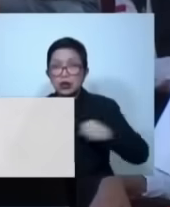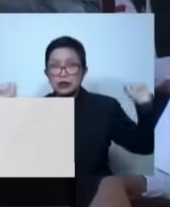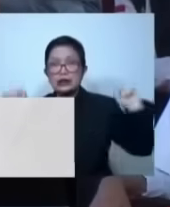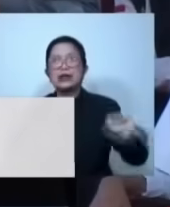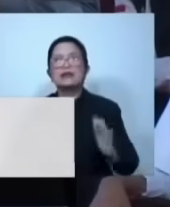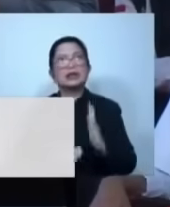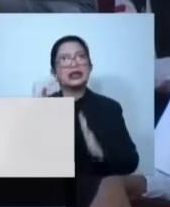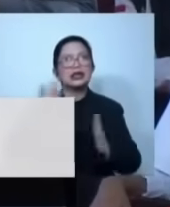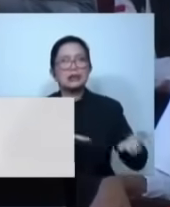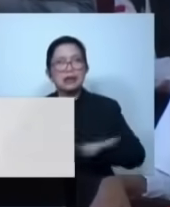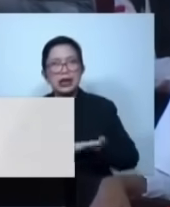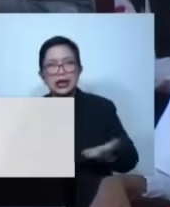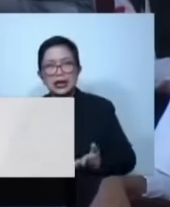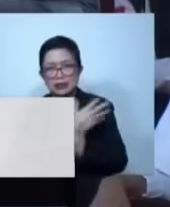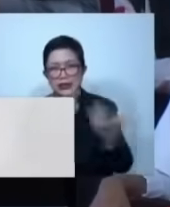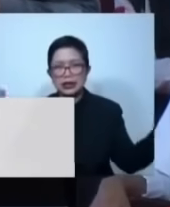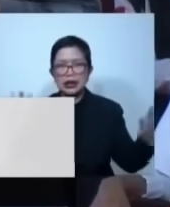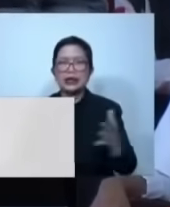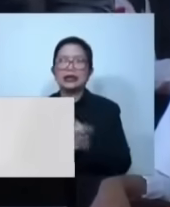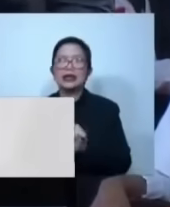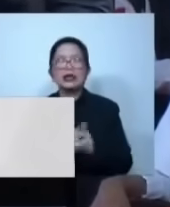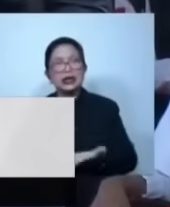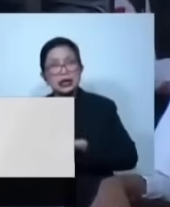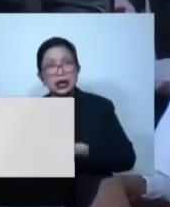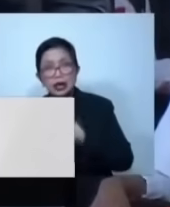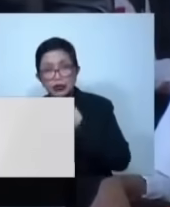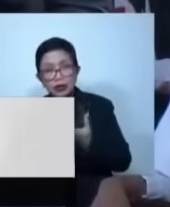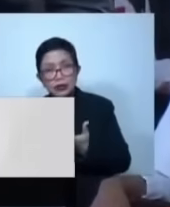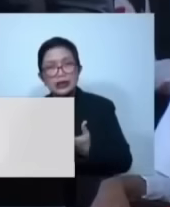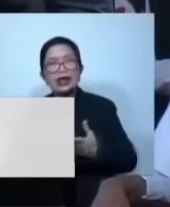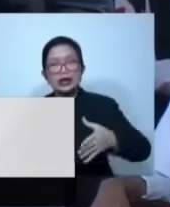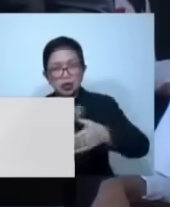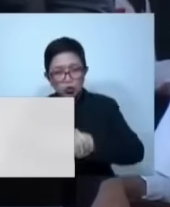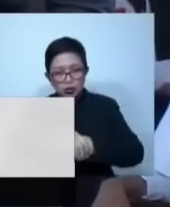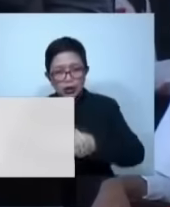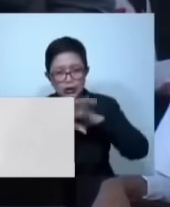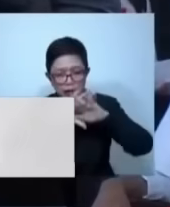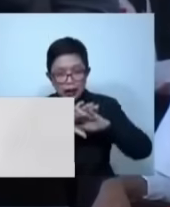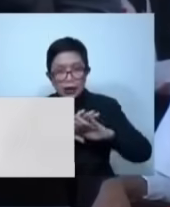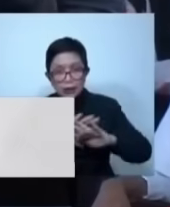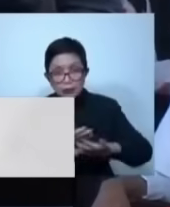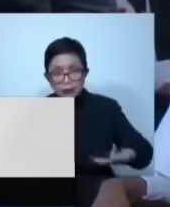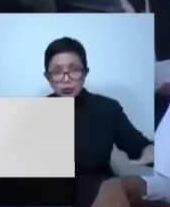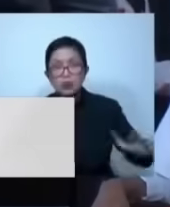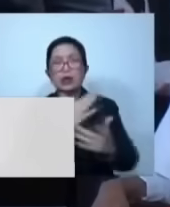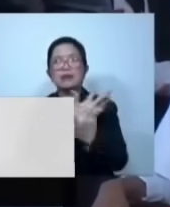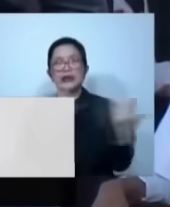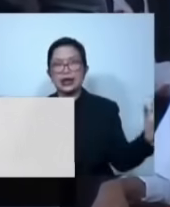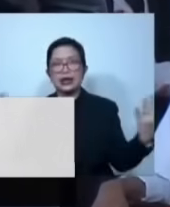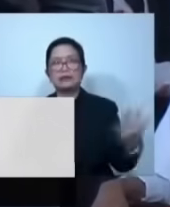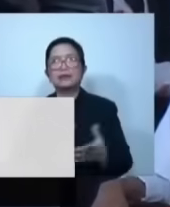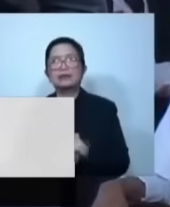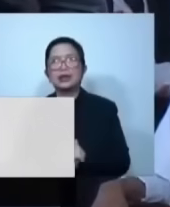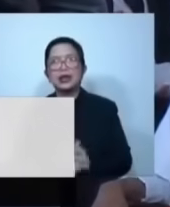publik Penanganan disinformasi dan kerukunan warga ya dan selanjutnya kami akan